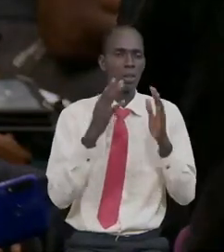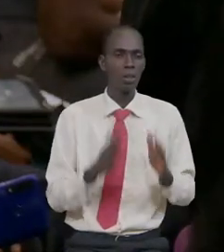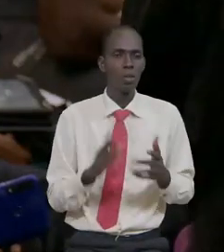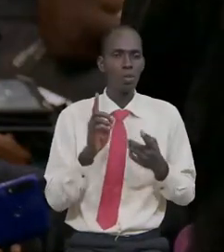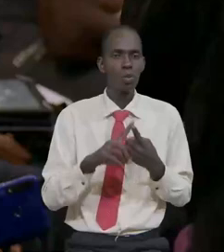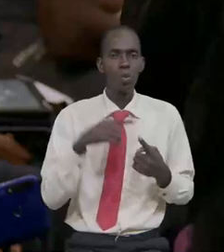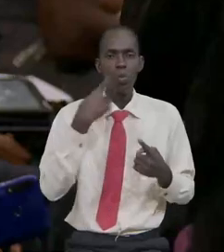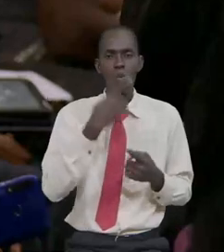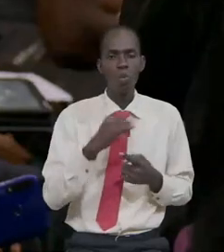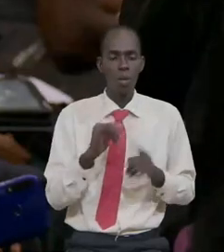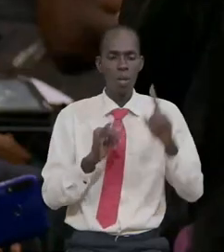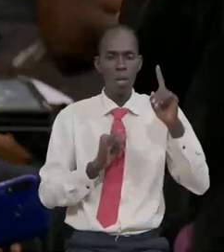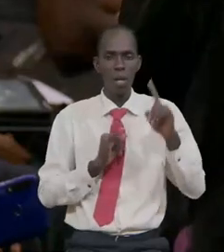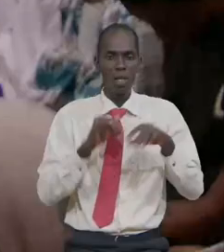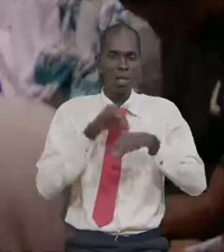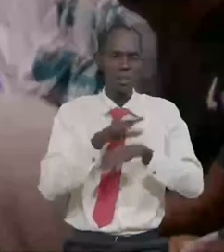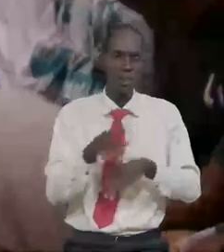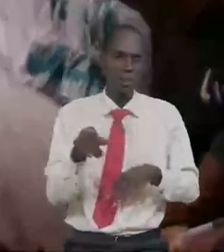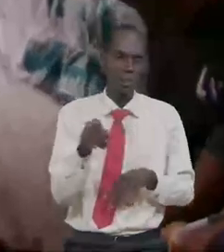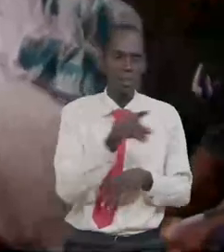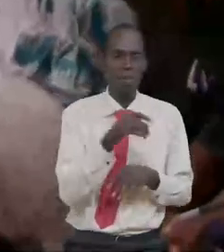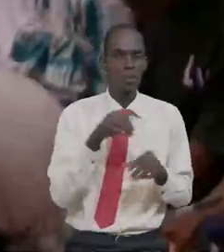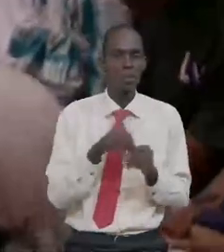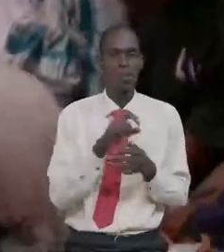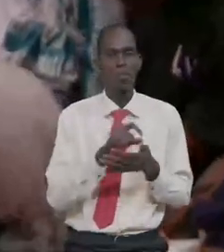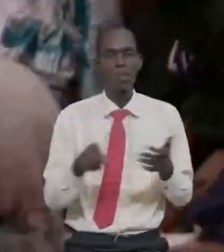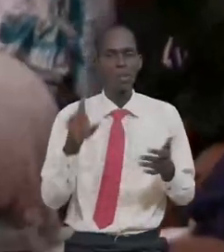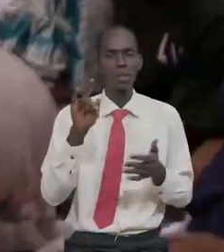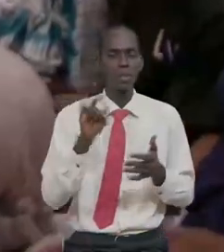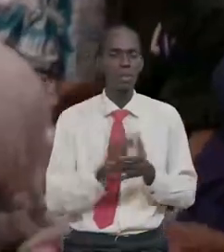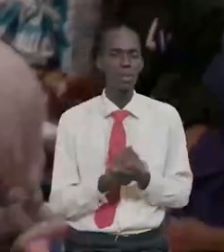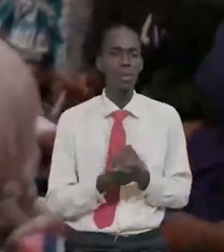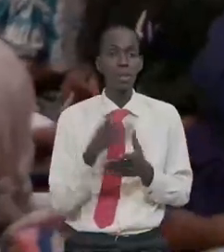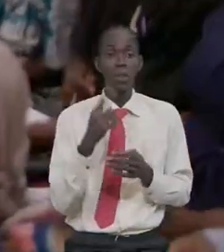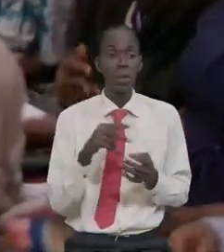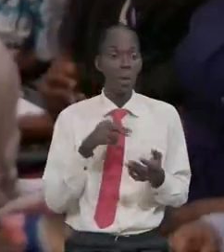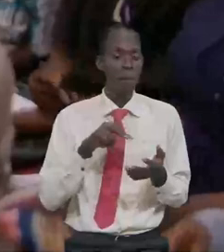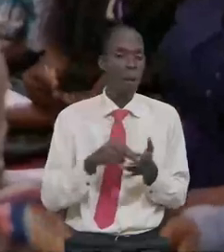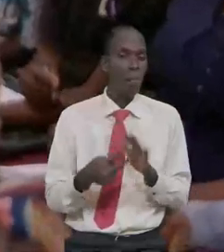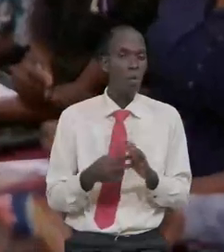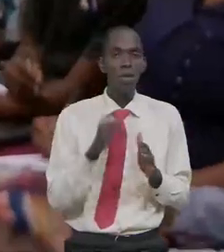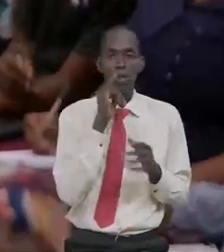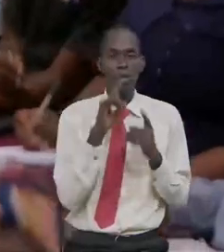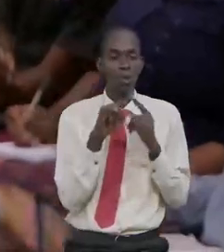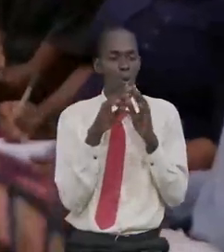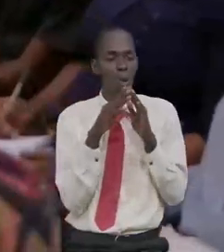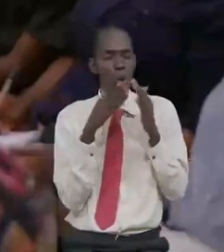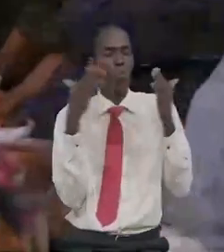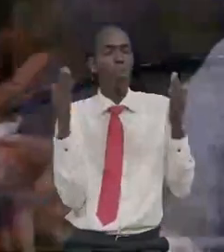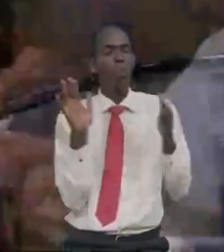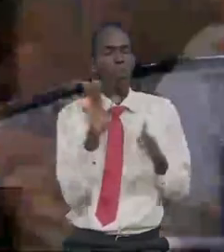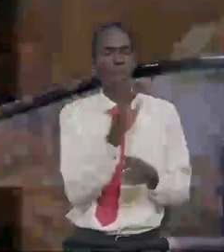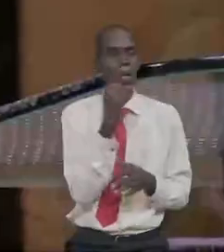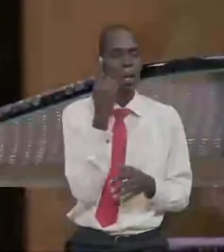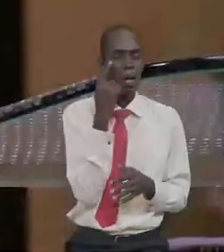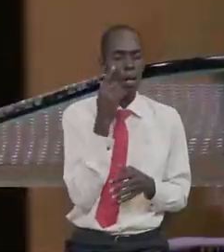vers qui je t'envoie. Verset 18. L'objectif est de leur ouvrir les yeux